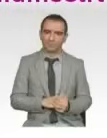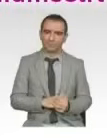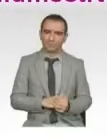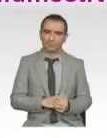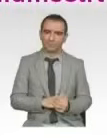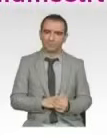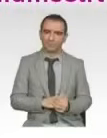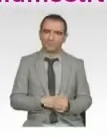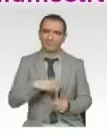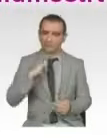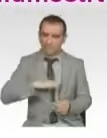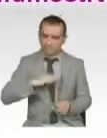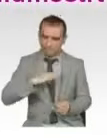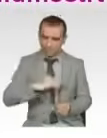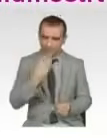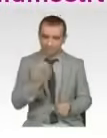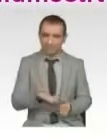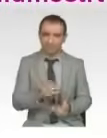Şöyle sabırlı.